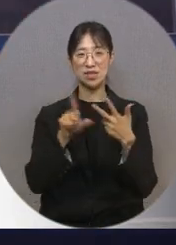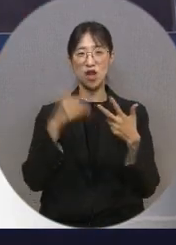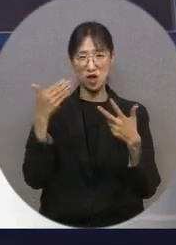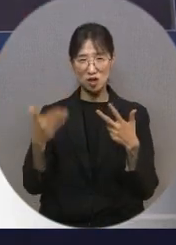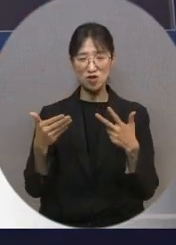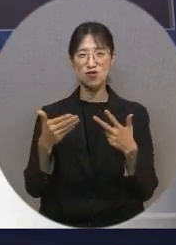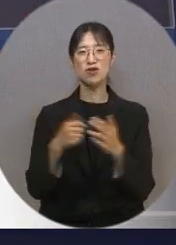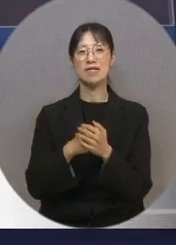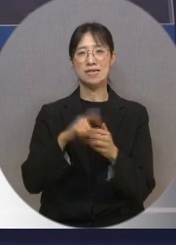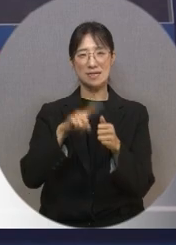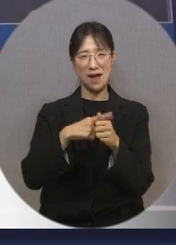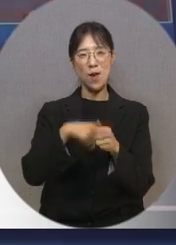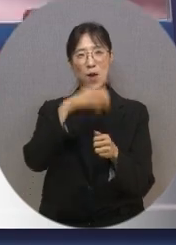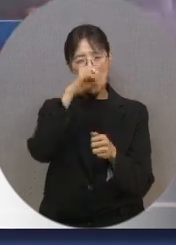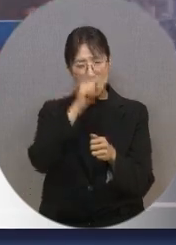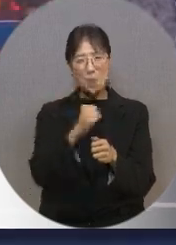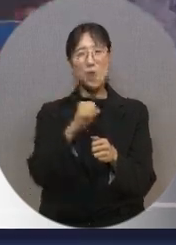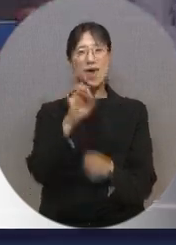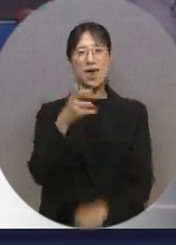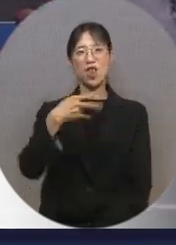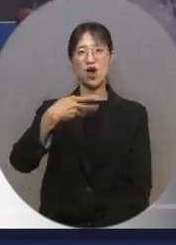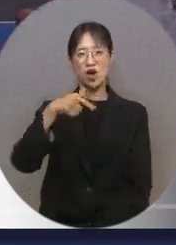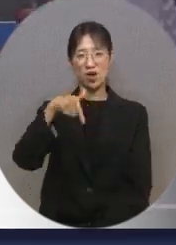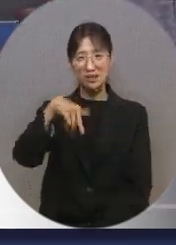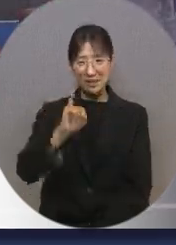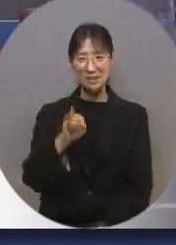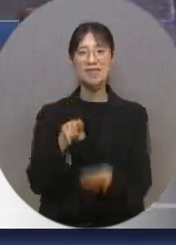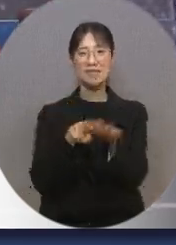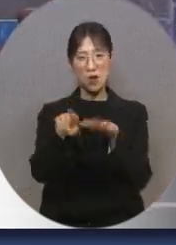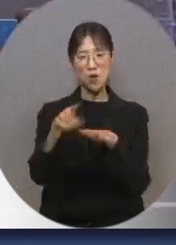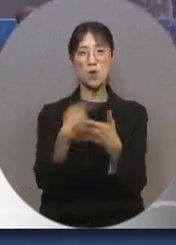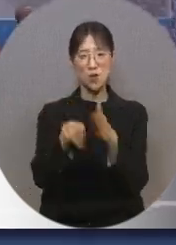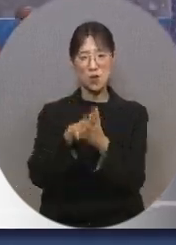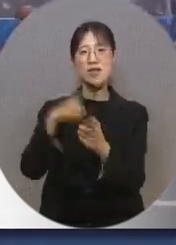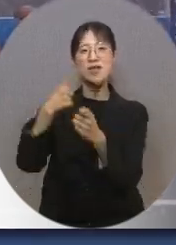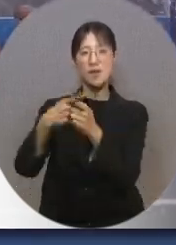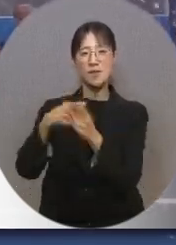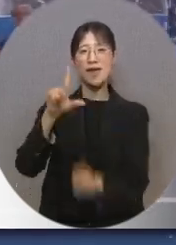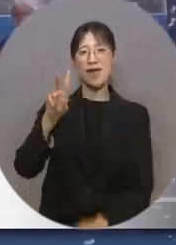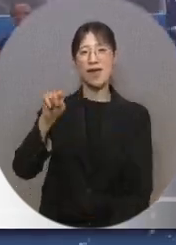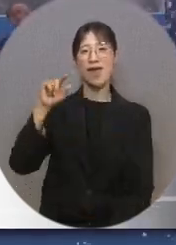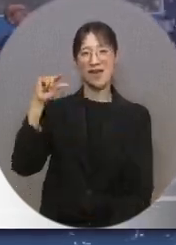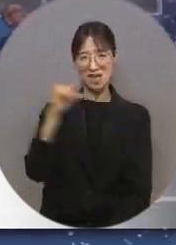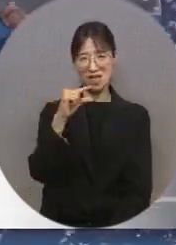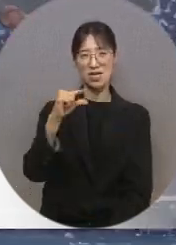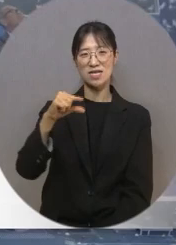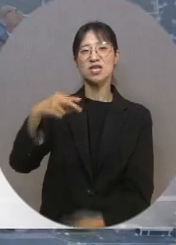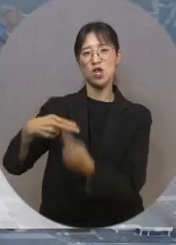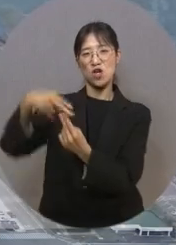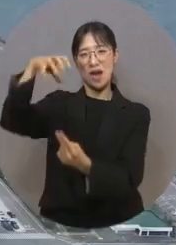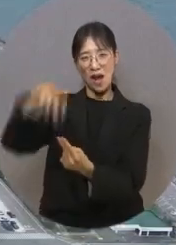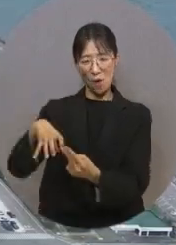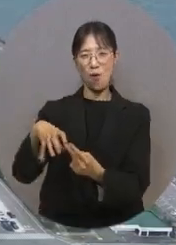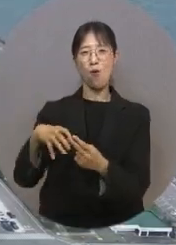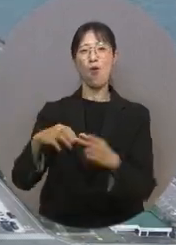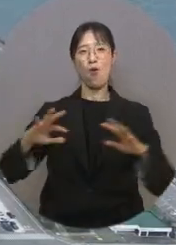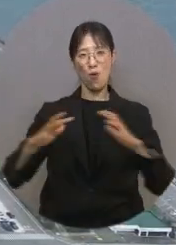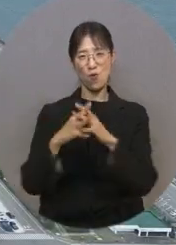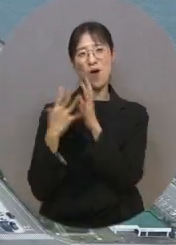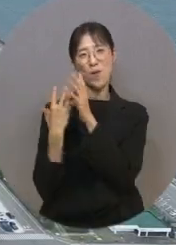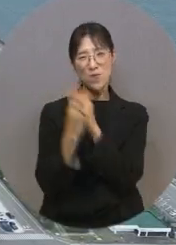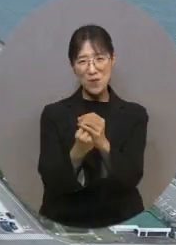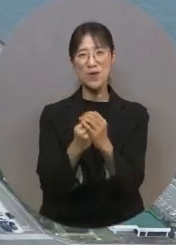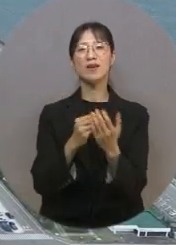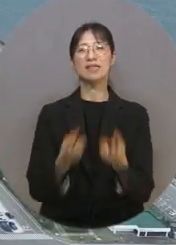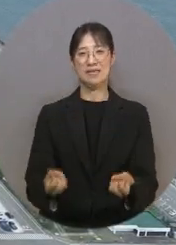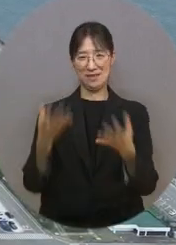친환경 에너지 선도 도시로 도약을 위한 광양 제1 LNG 터미널 종합 준공식을 열었습니다. 광양 제1